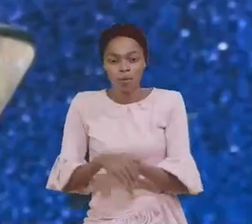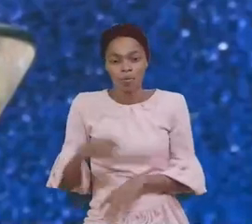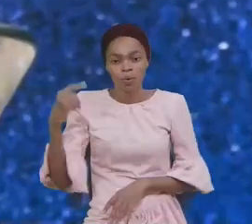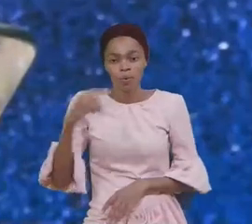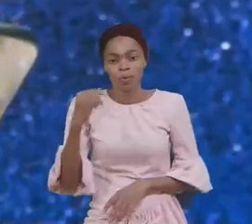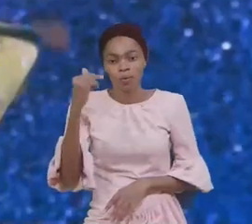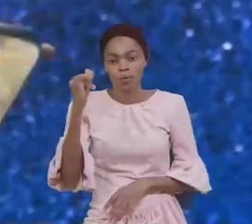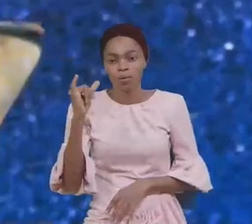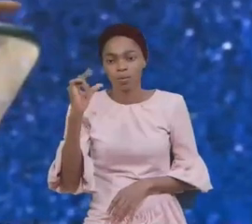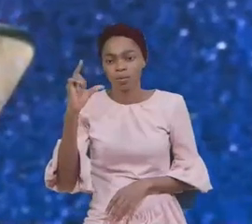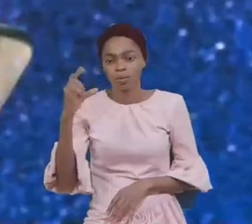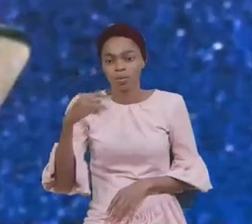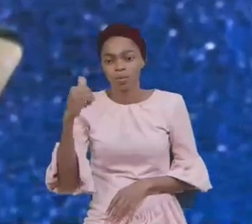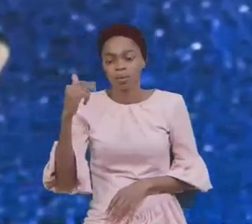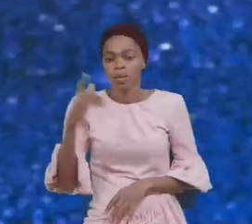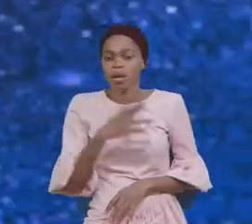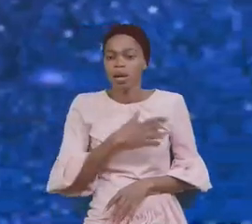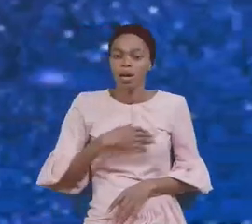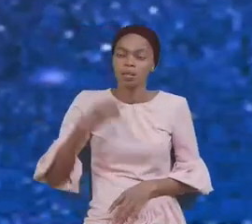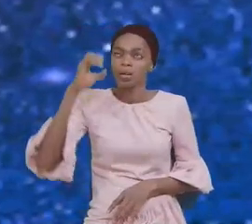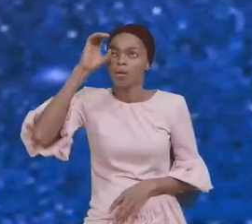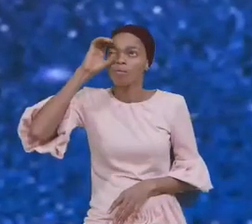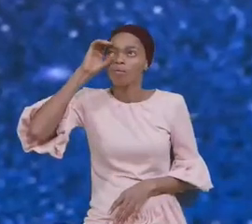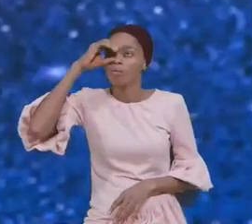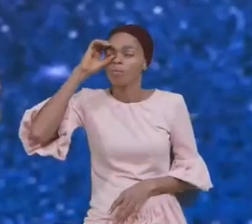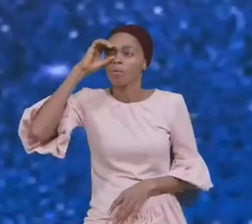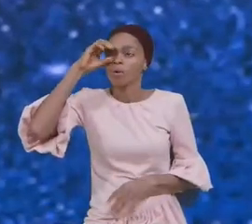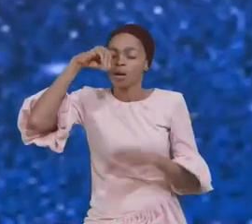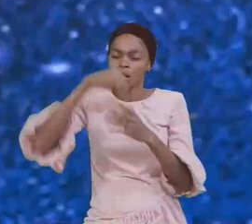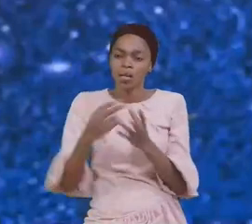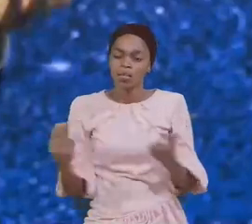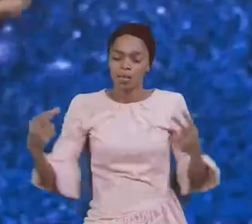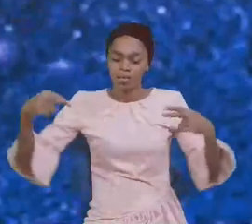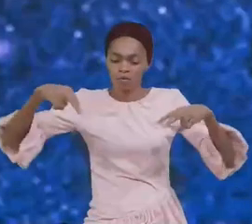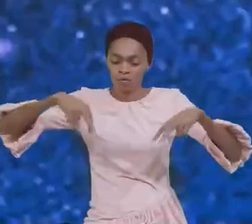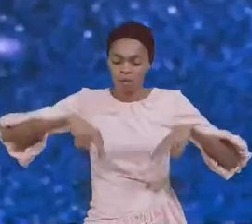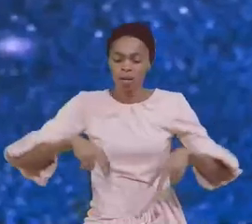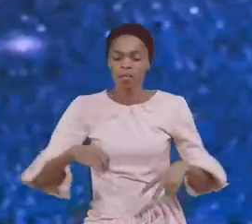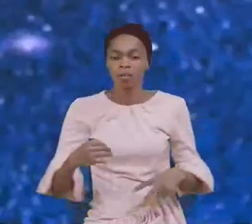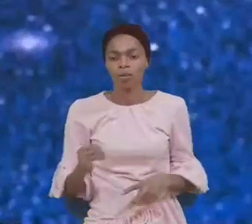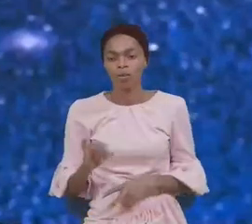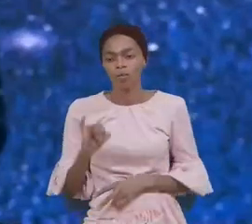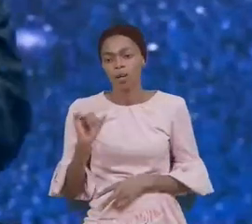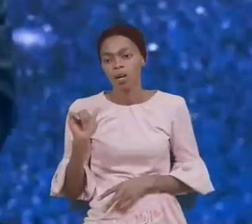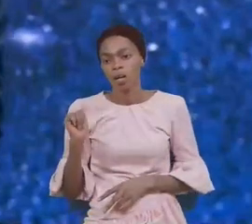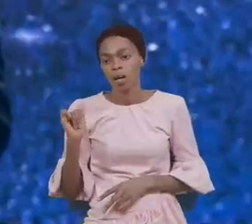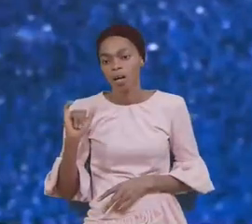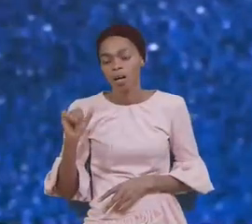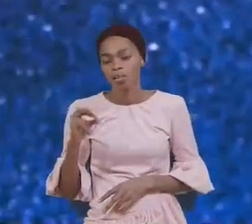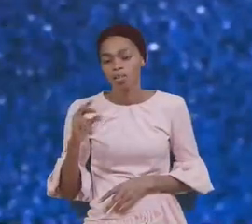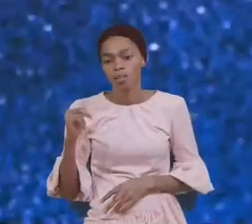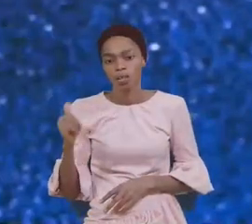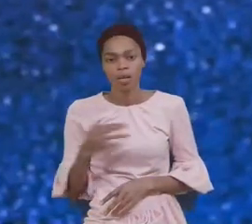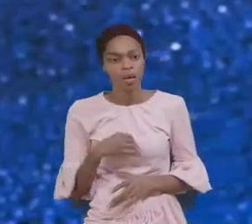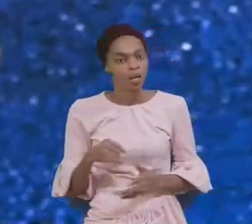et toi, lune, sur la vallée d'Ajalon. » Alors